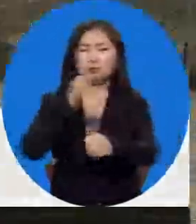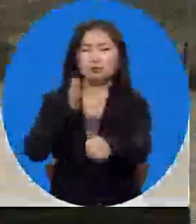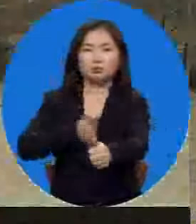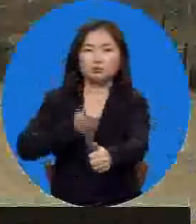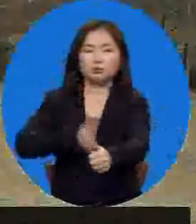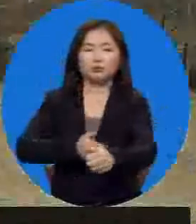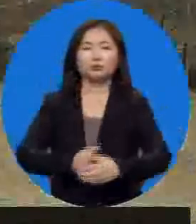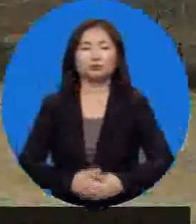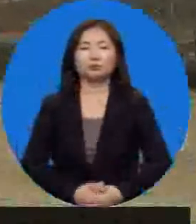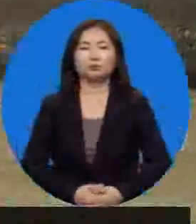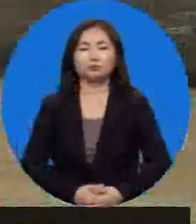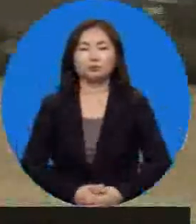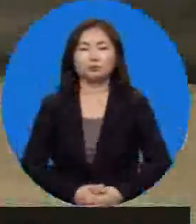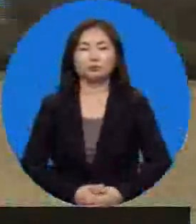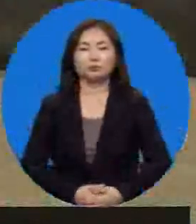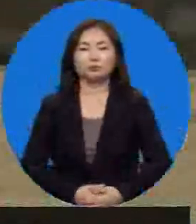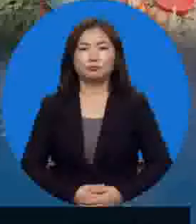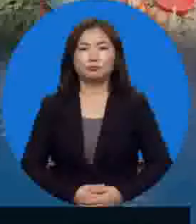것을 당부했습니다